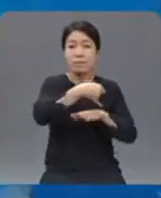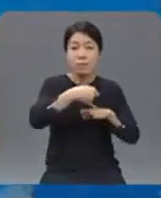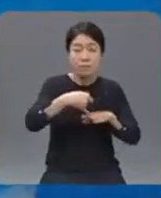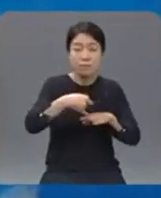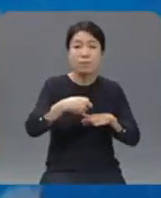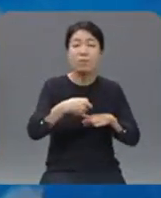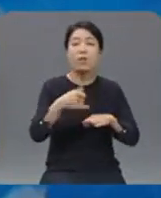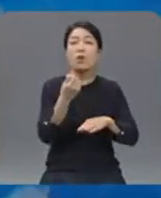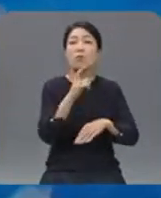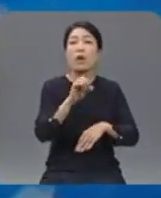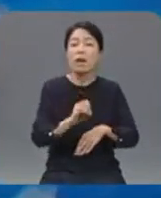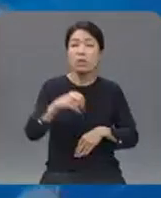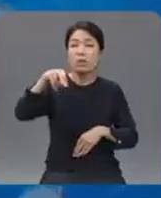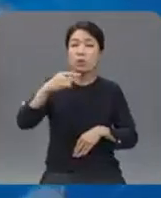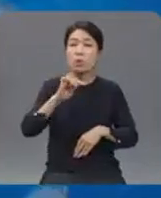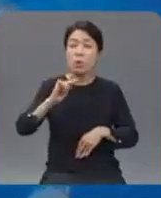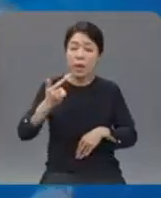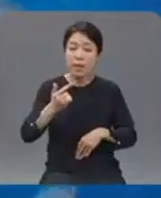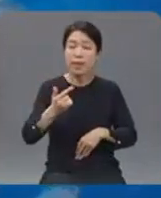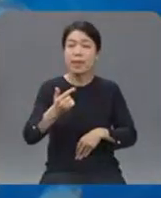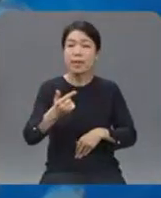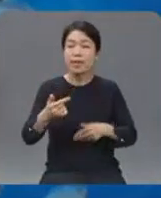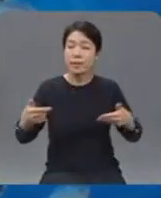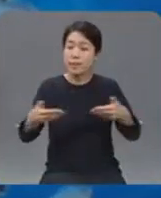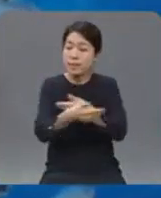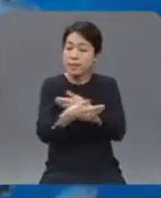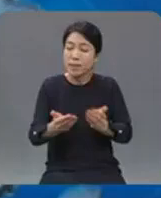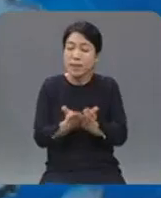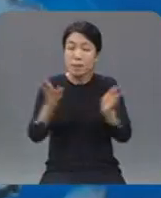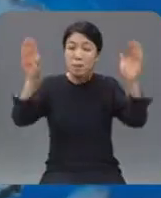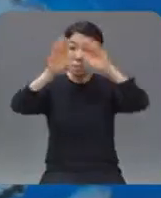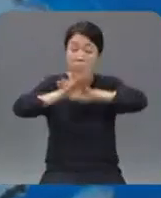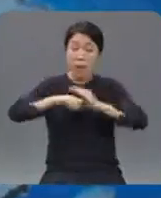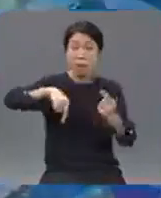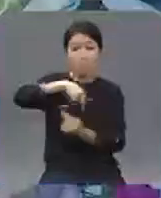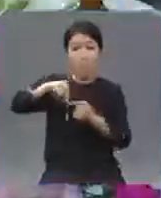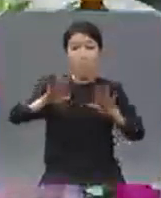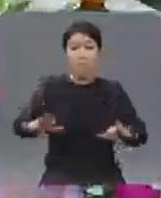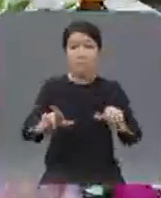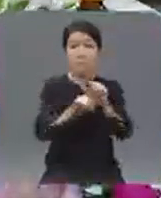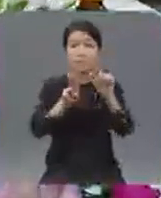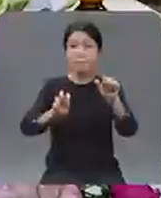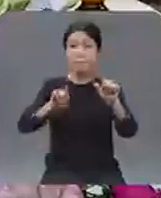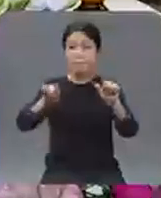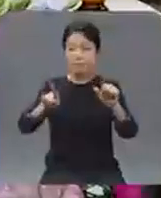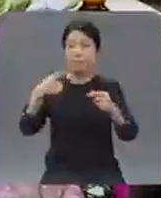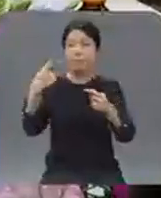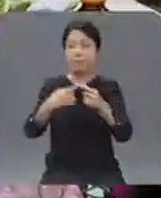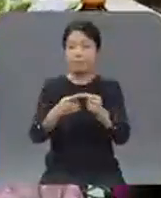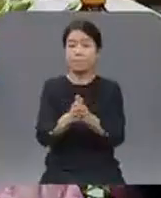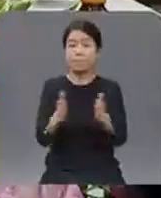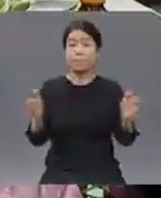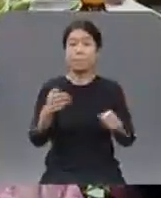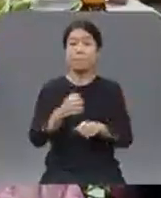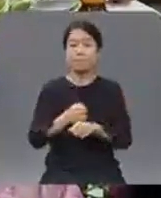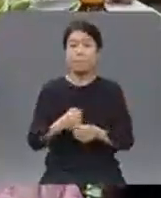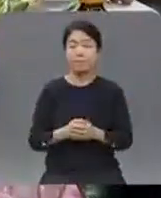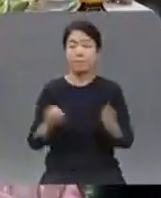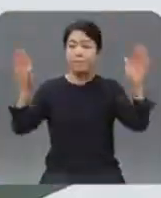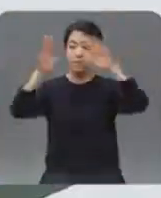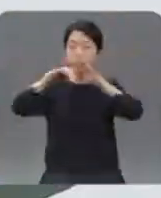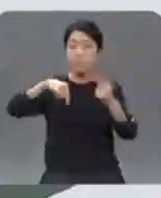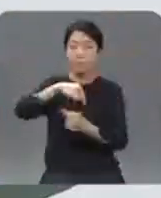완도 화흥포항과 소안도 소한항을 오가는 여객선의 야간 운항이 이번 달 31일부터 첫 시행됩니다